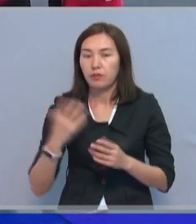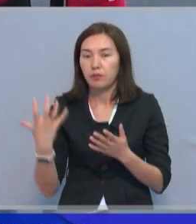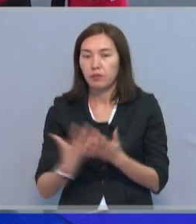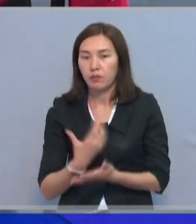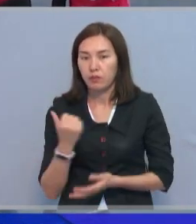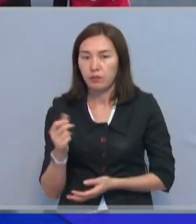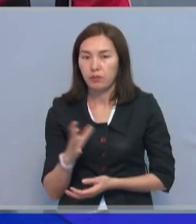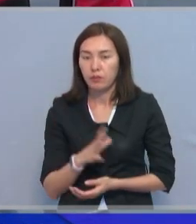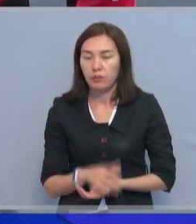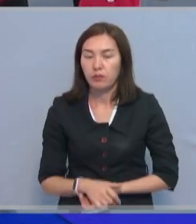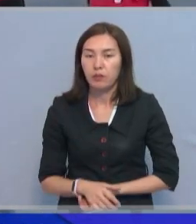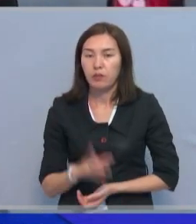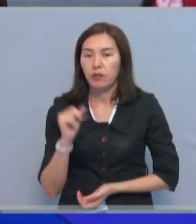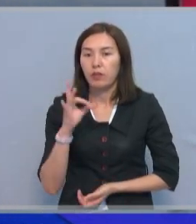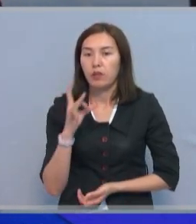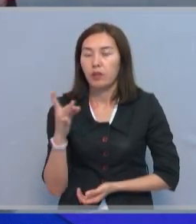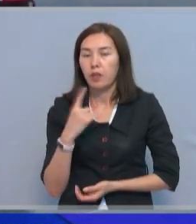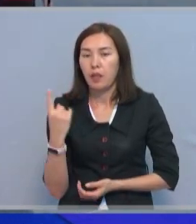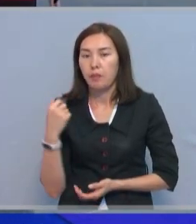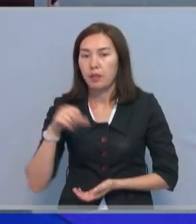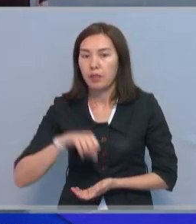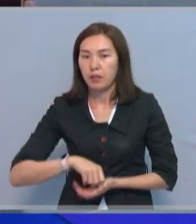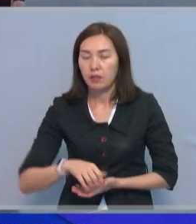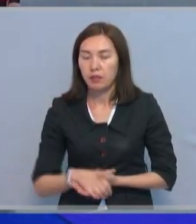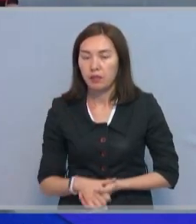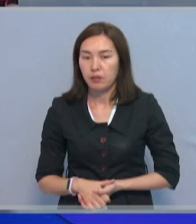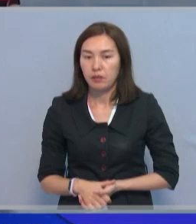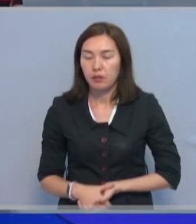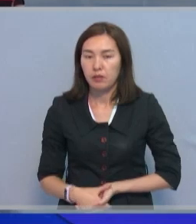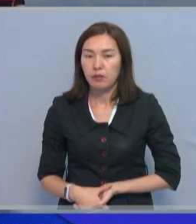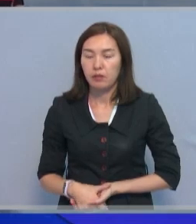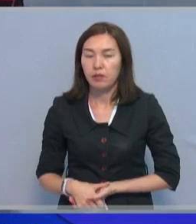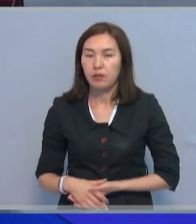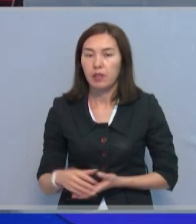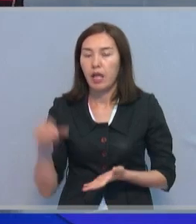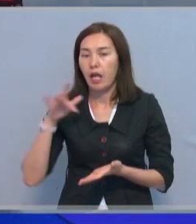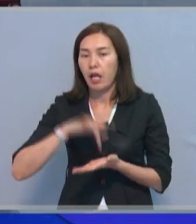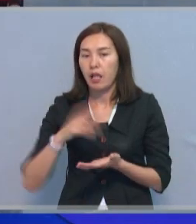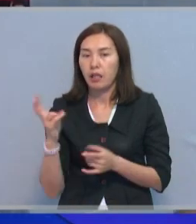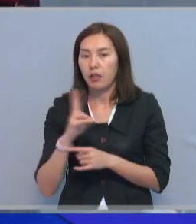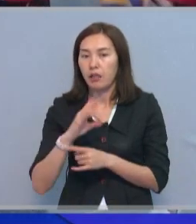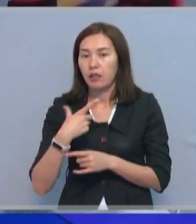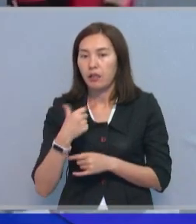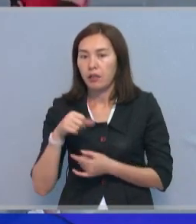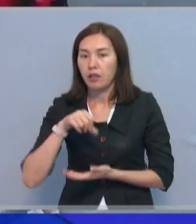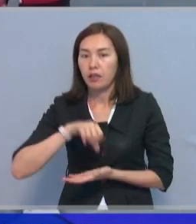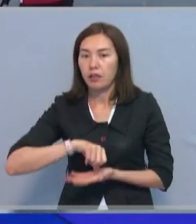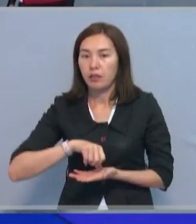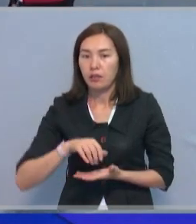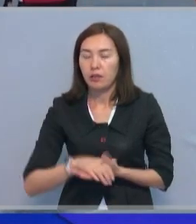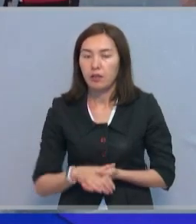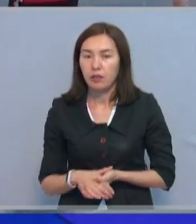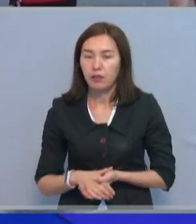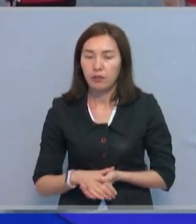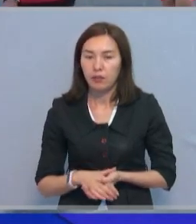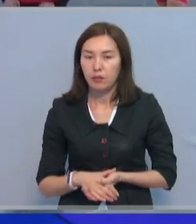жеңіске жетіп атыр, Қаратау ауданынан бір боп шығып атыр, қалаға келіп, лигаларда ұтып атыр.